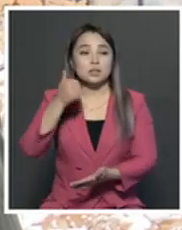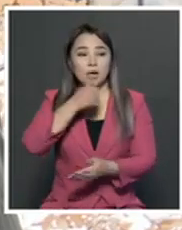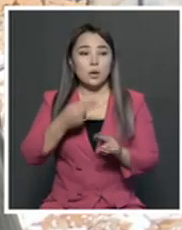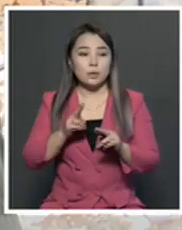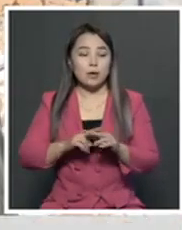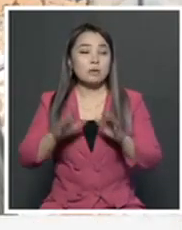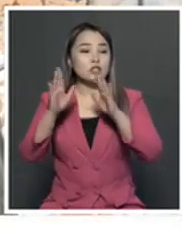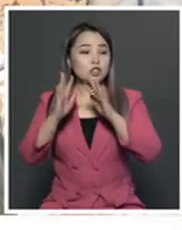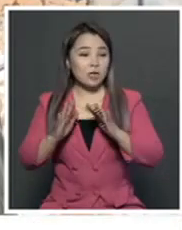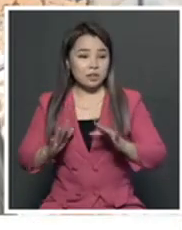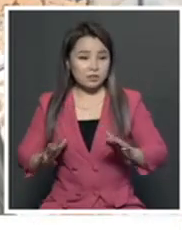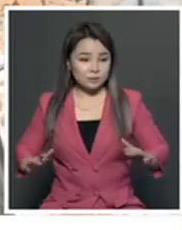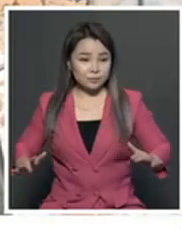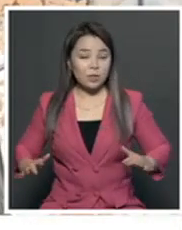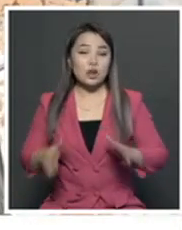өзінің шыршаны,